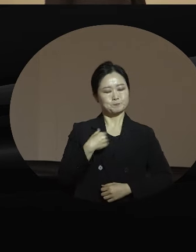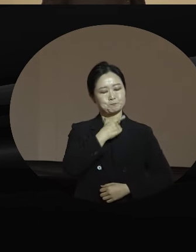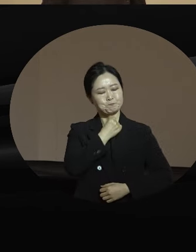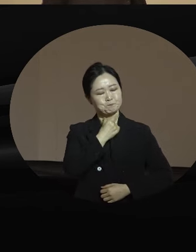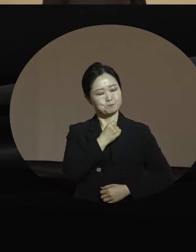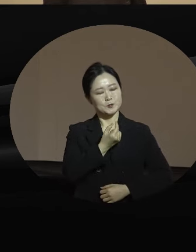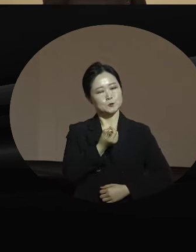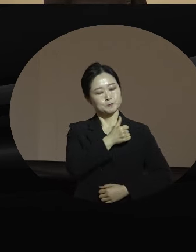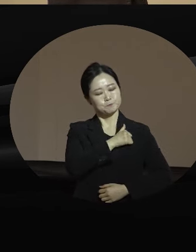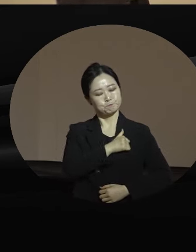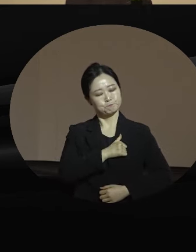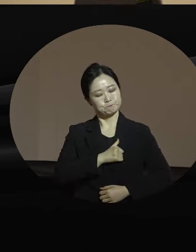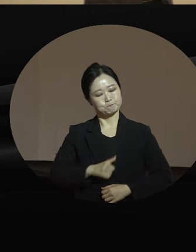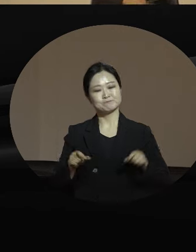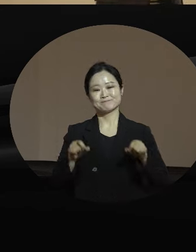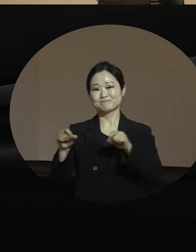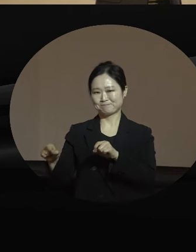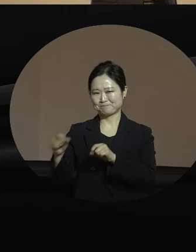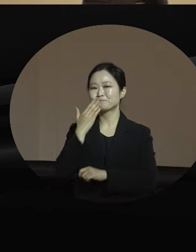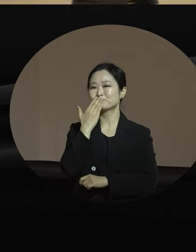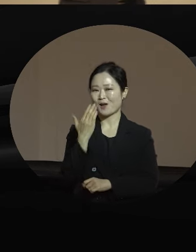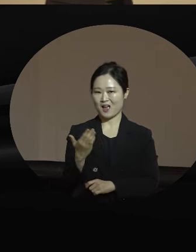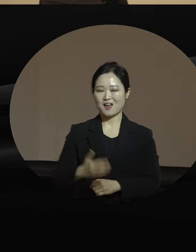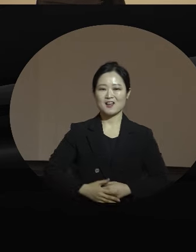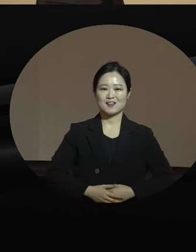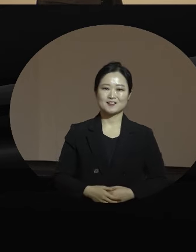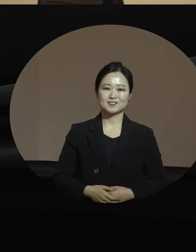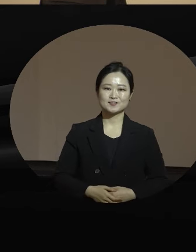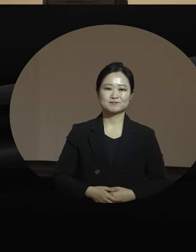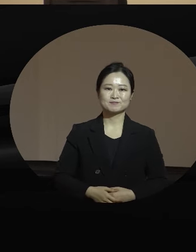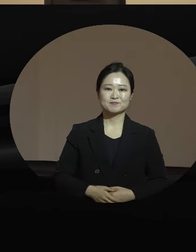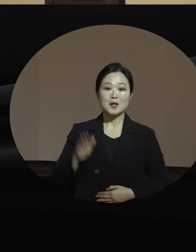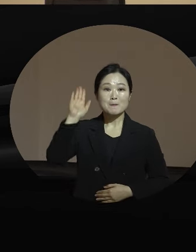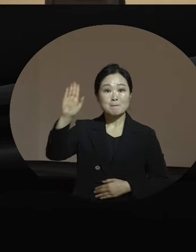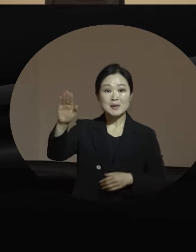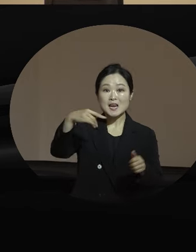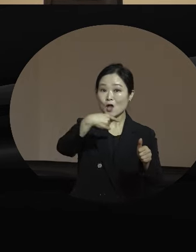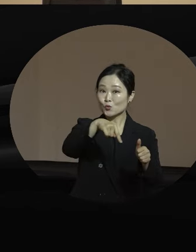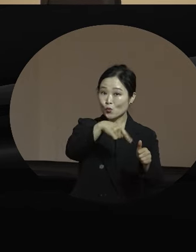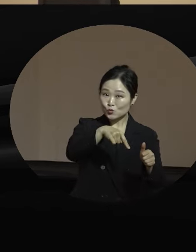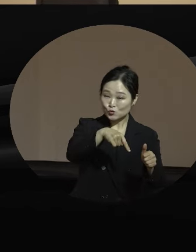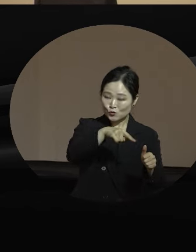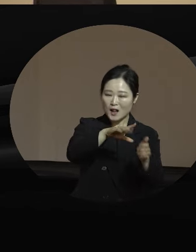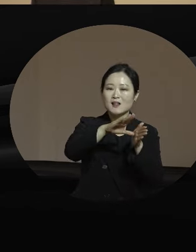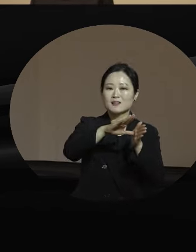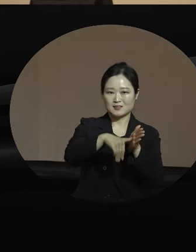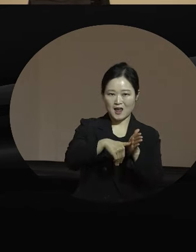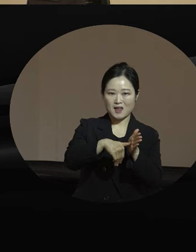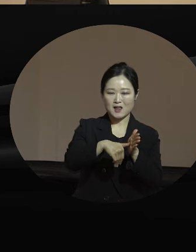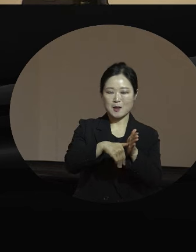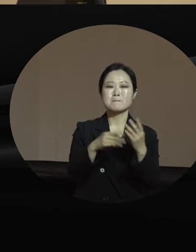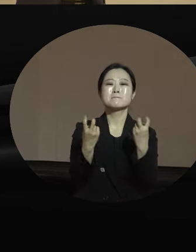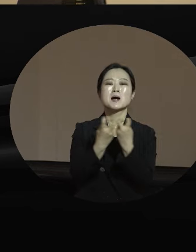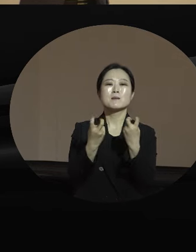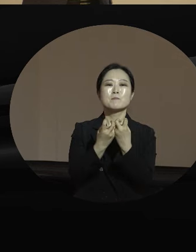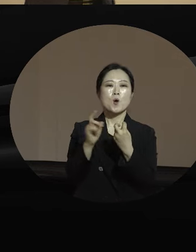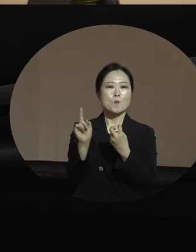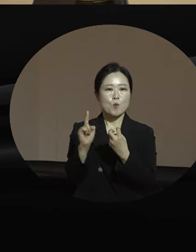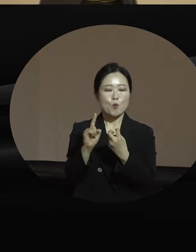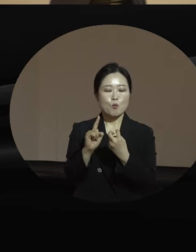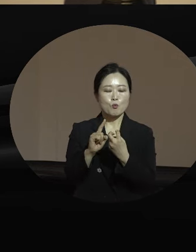능력도 엄청나게 늘어나요. 실제로 우리 미래 교육에서 일어나는 모든 그 교육 방식은